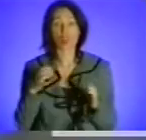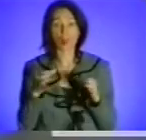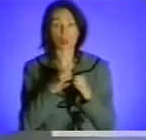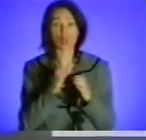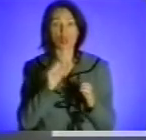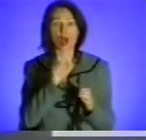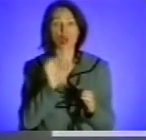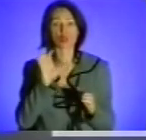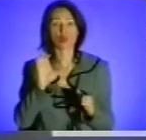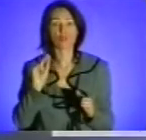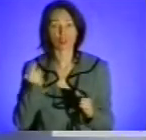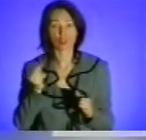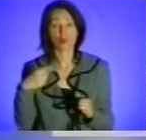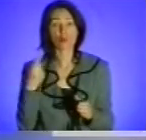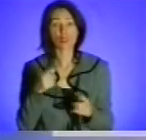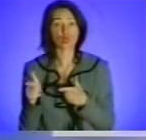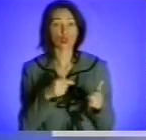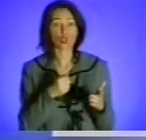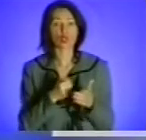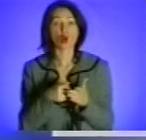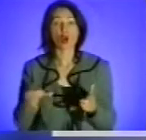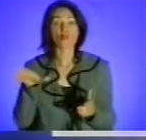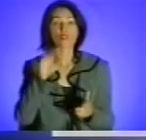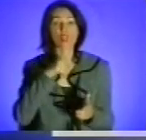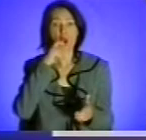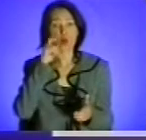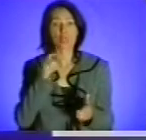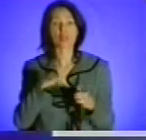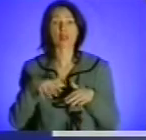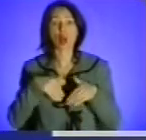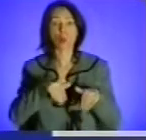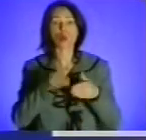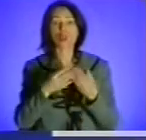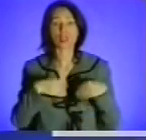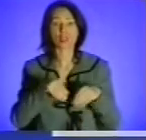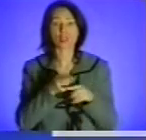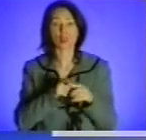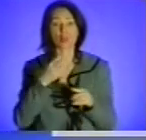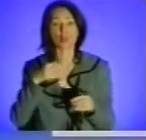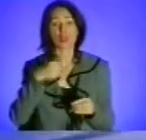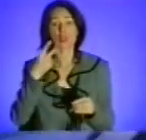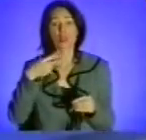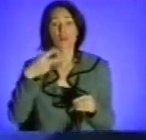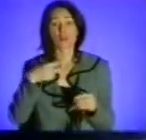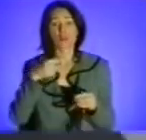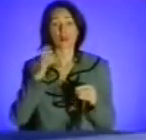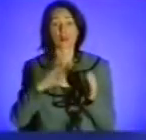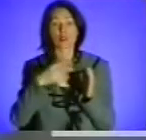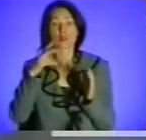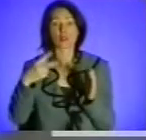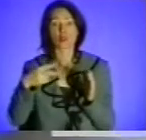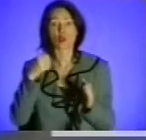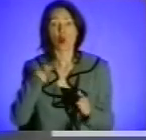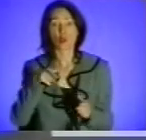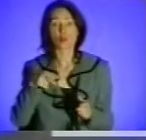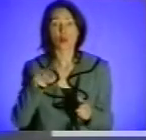В області готуються до всеукраїнської прощі єднання, яка відбудеться 19-20 липня у Зарваниці.